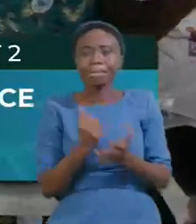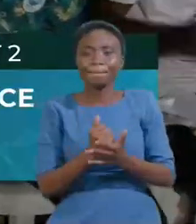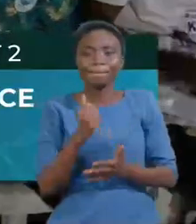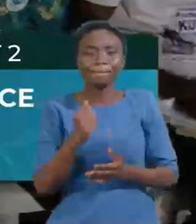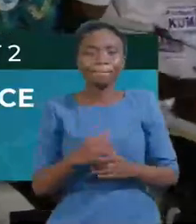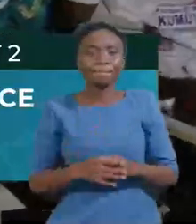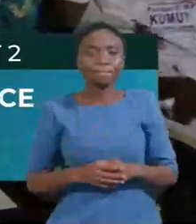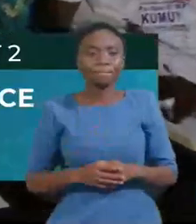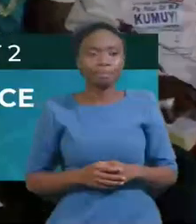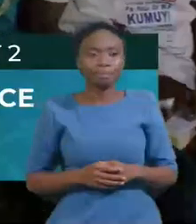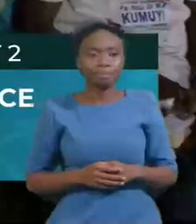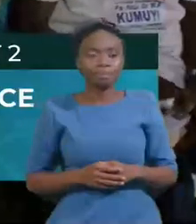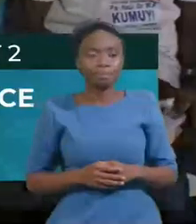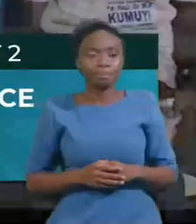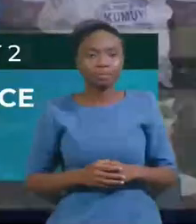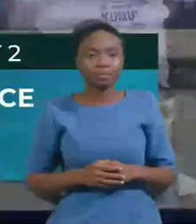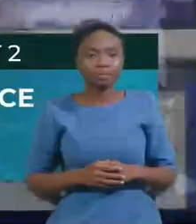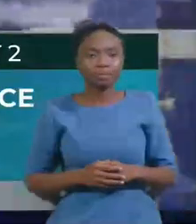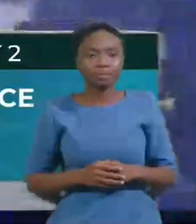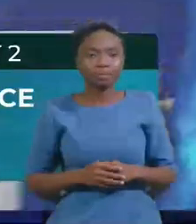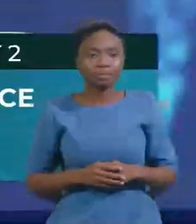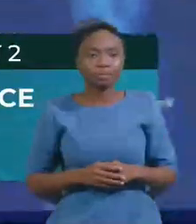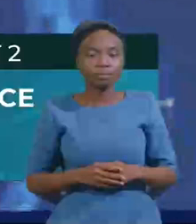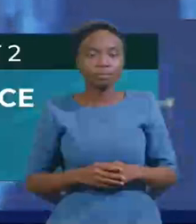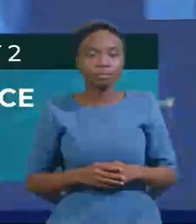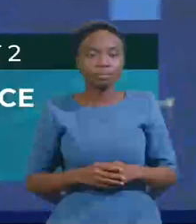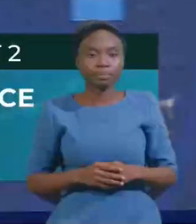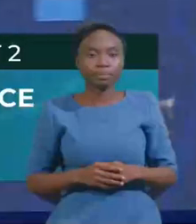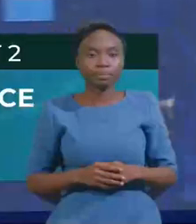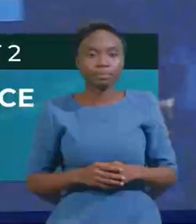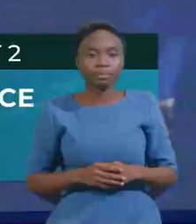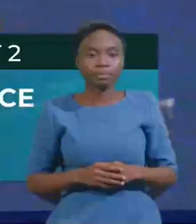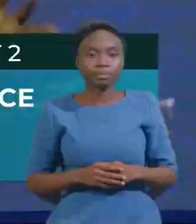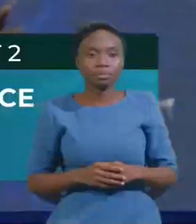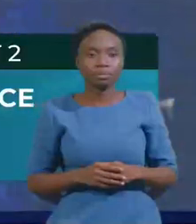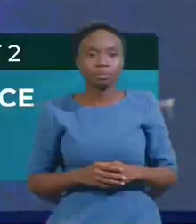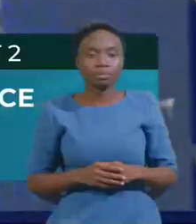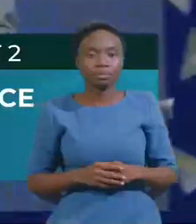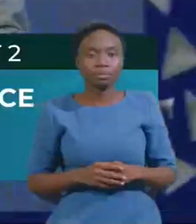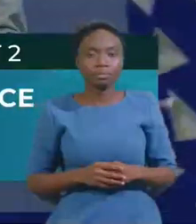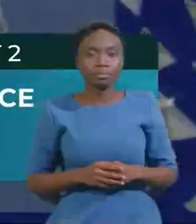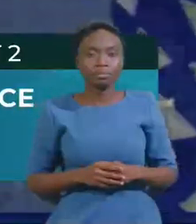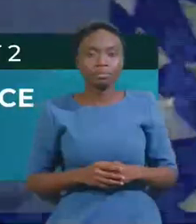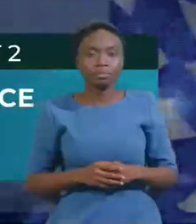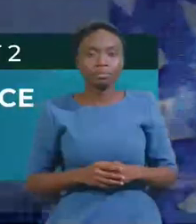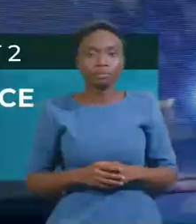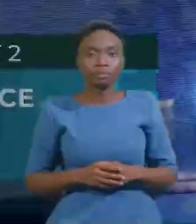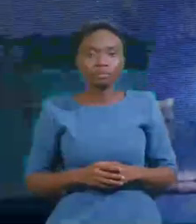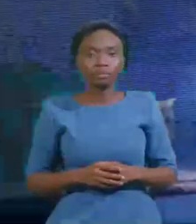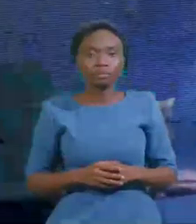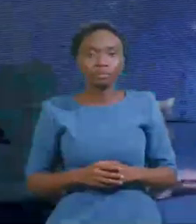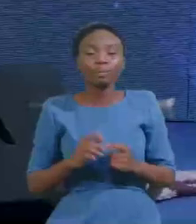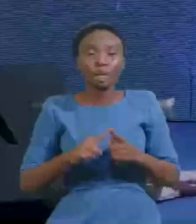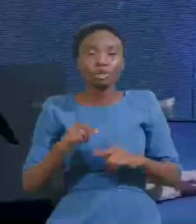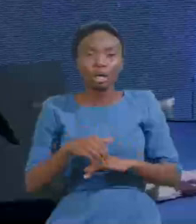Et tout ce que Satan sort de son cœur pour l'envoyer vers toi pour te détruire, ce soir, le Dieu de paix écrasera